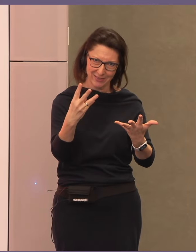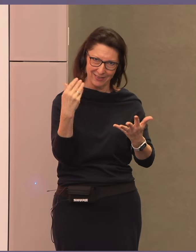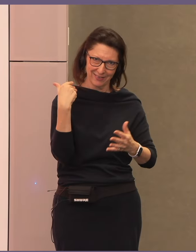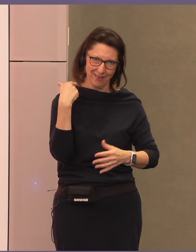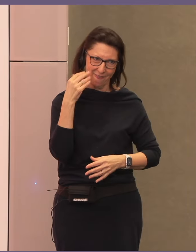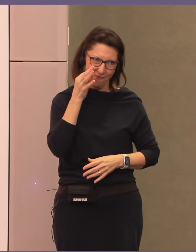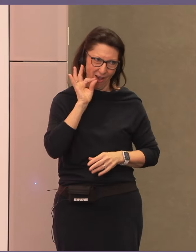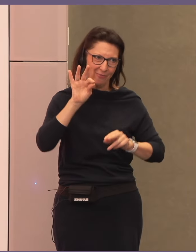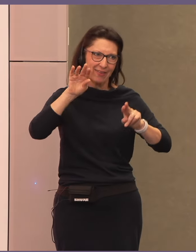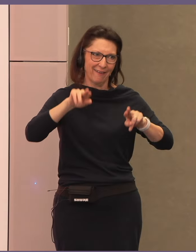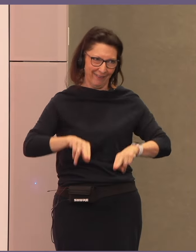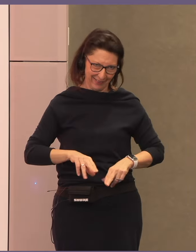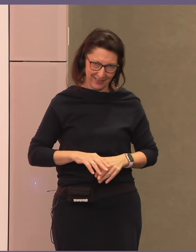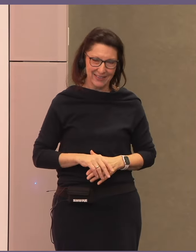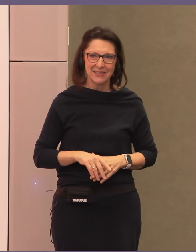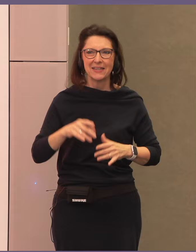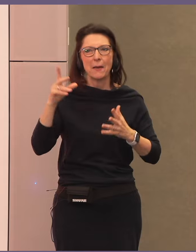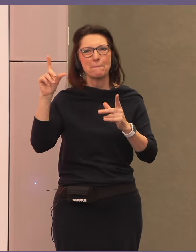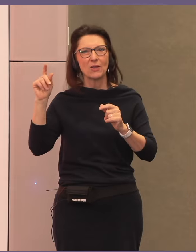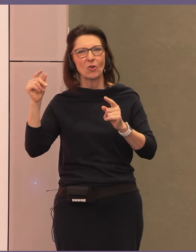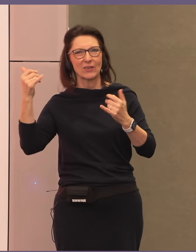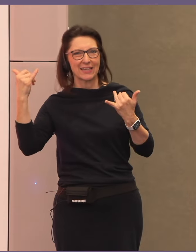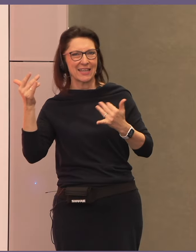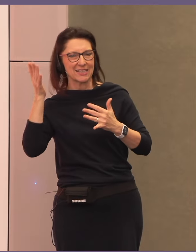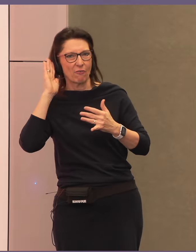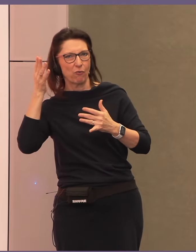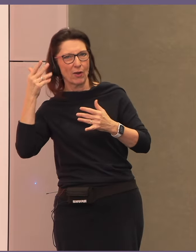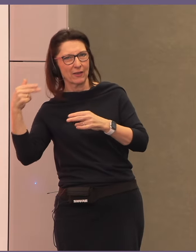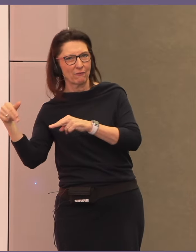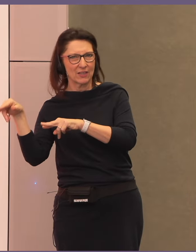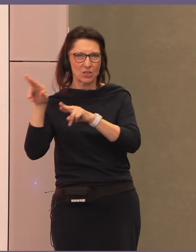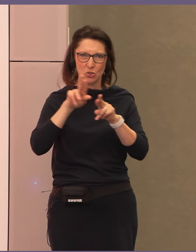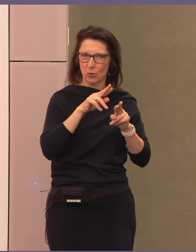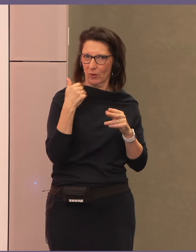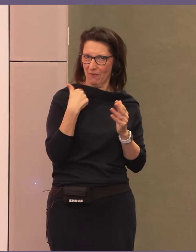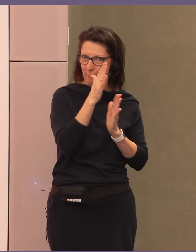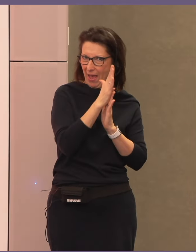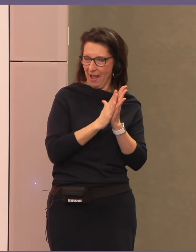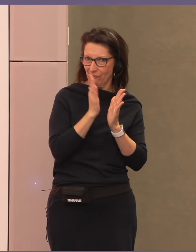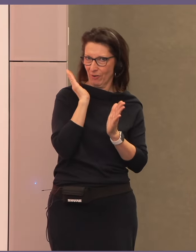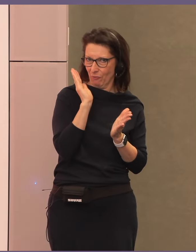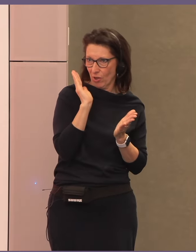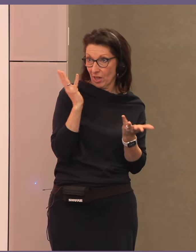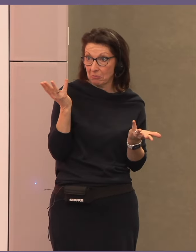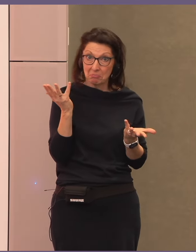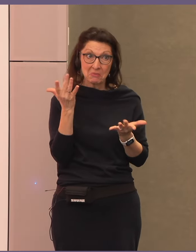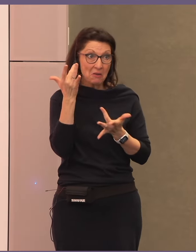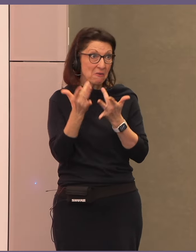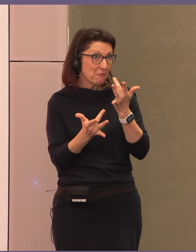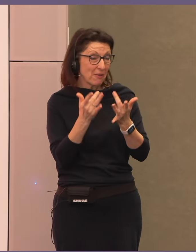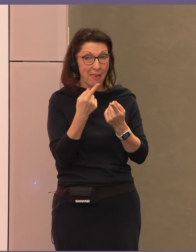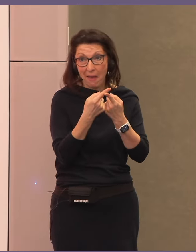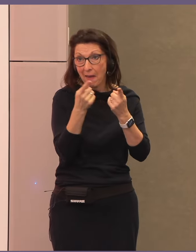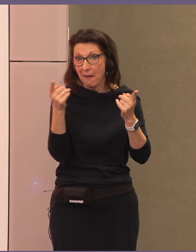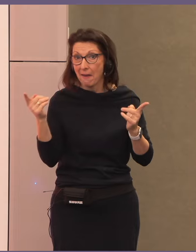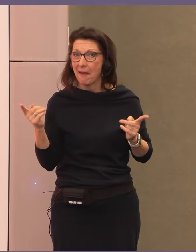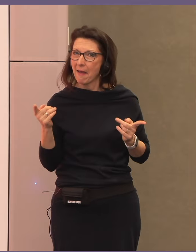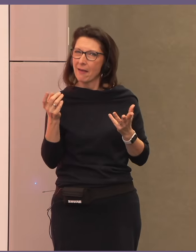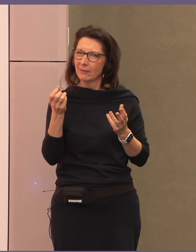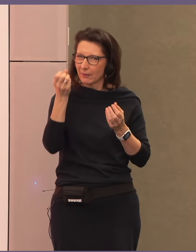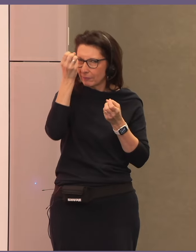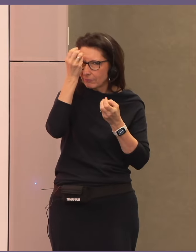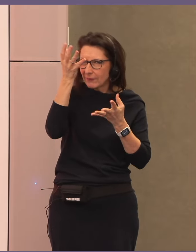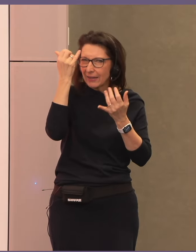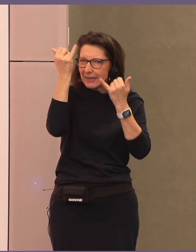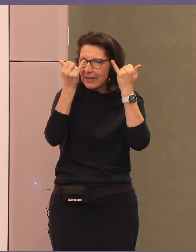Und damit kehre ich, wie Sie merken, zum Anfang meines Vortrags zurück. Vielleicht gebe ich Ihnen damit ein paar Diskussionspunkte in die kommenden Workshops und